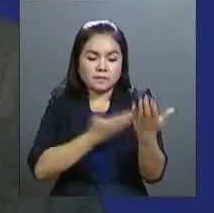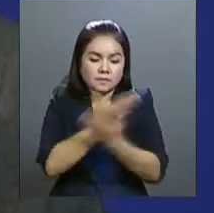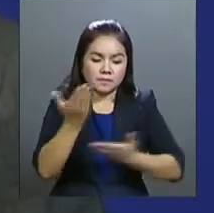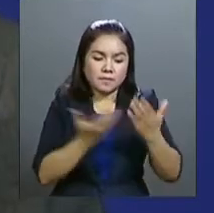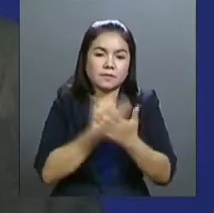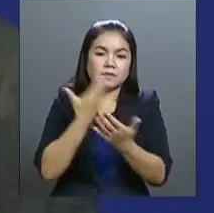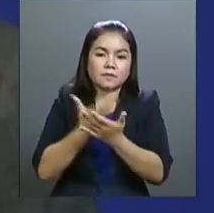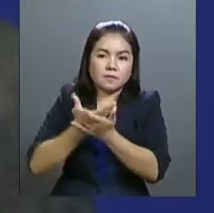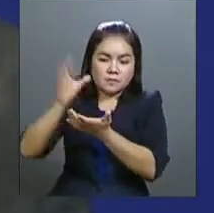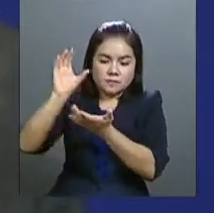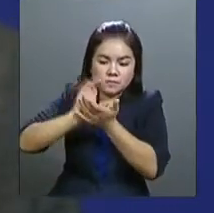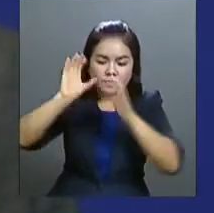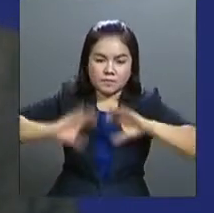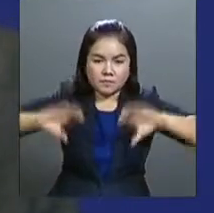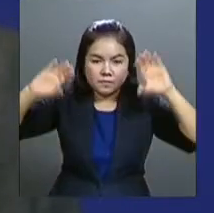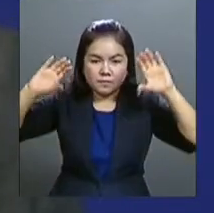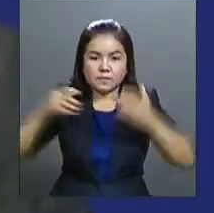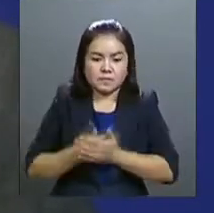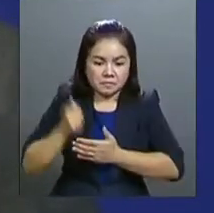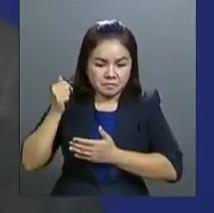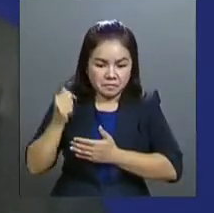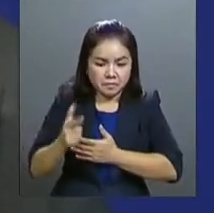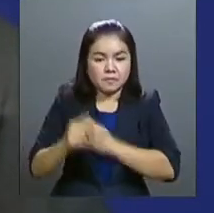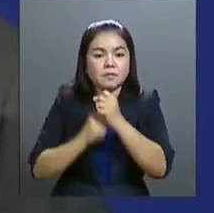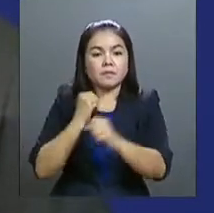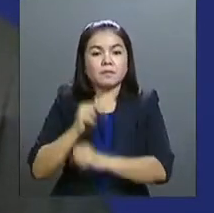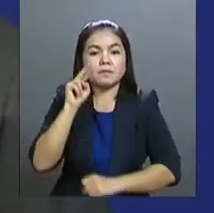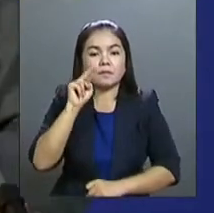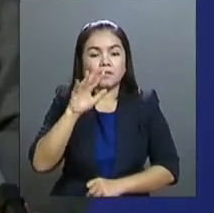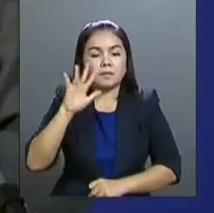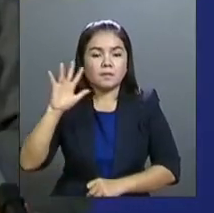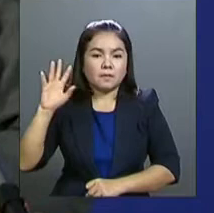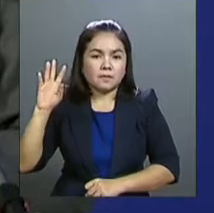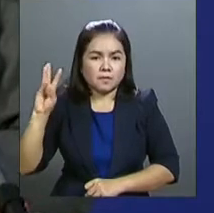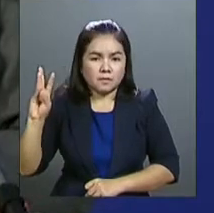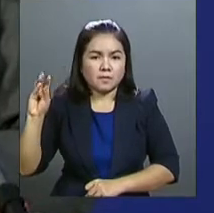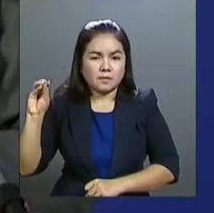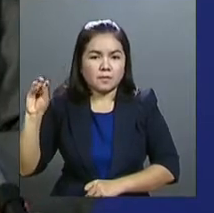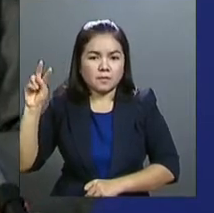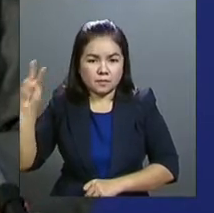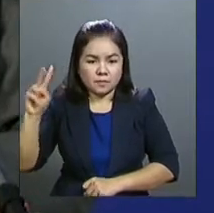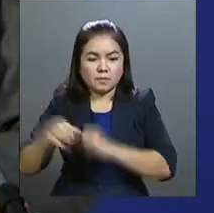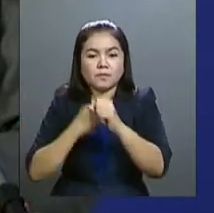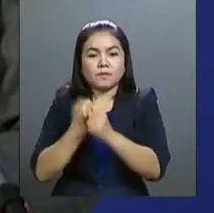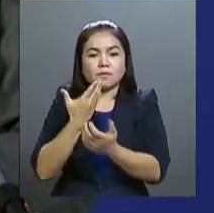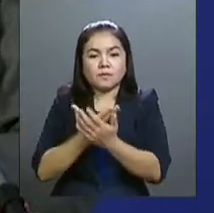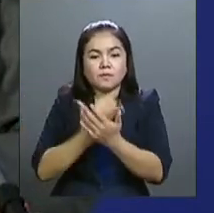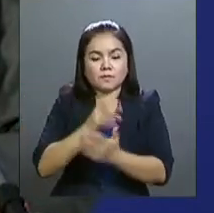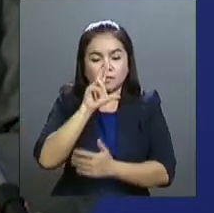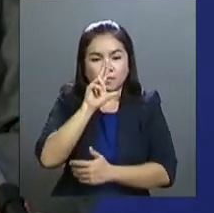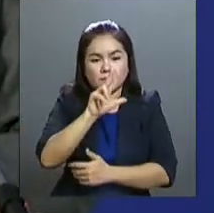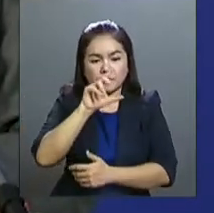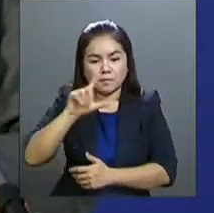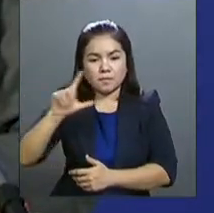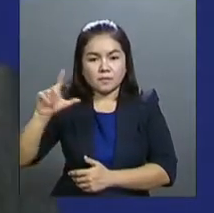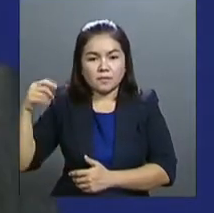รายจ่ายประจำปีงบรามาณ2,562 ตามโงเงิน 3 ล้านล้านบาทว่เบืองต้นได้มีการพิจารณาปรบลงบรมาณ